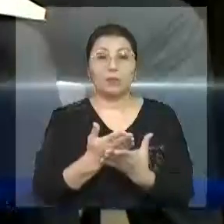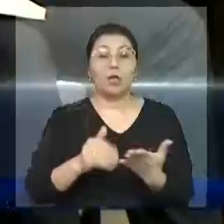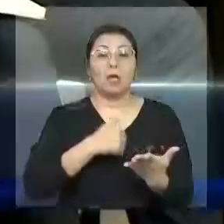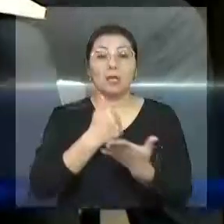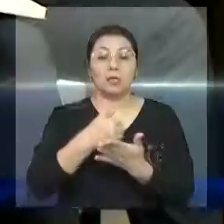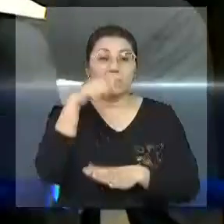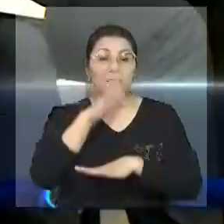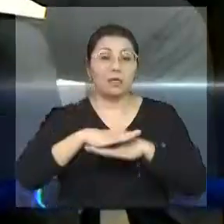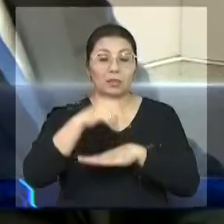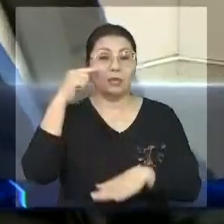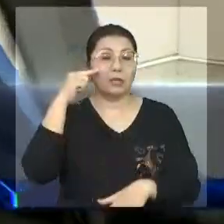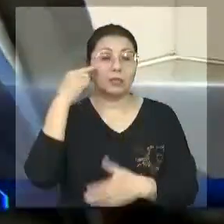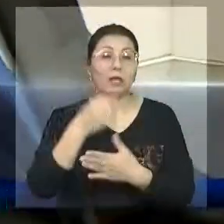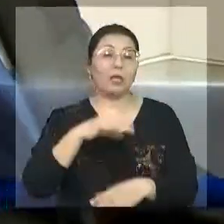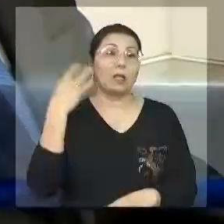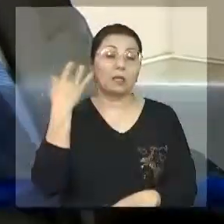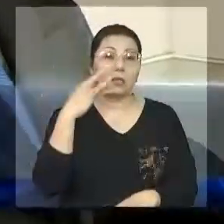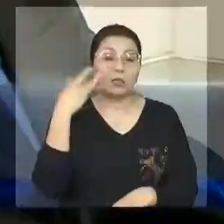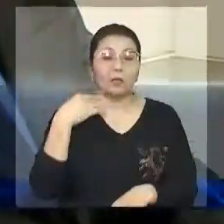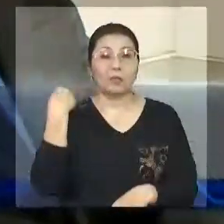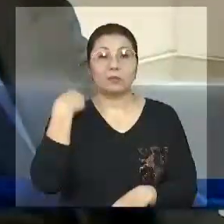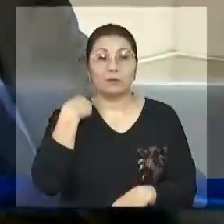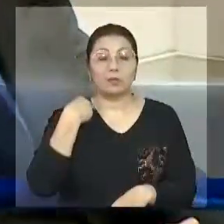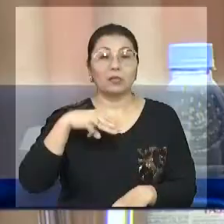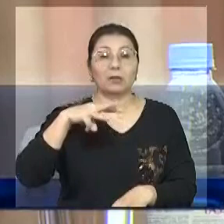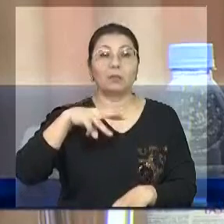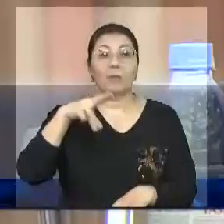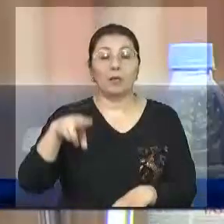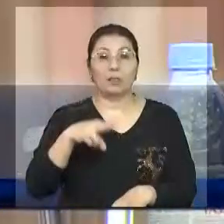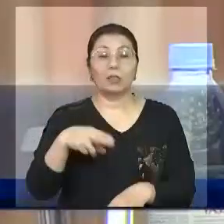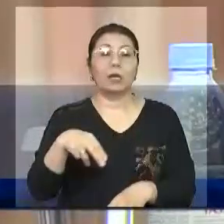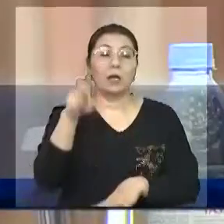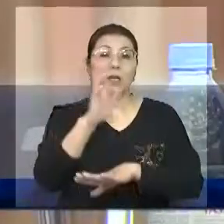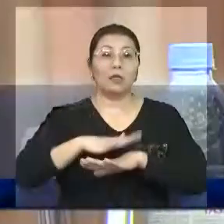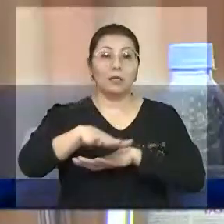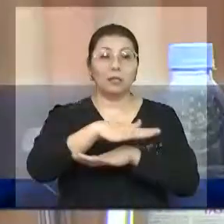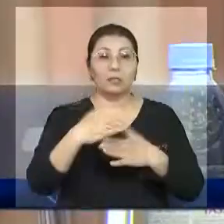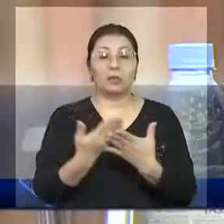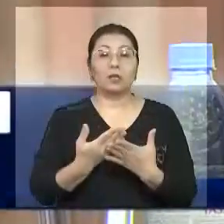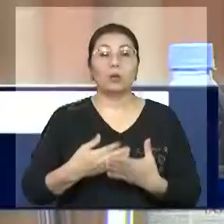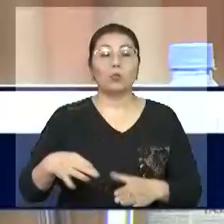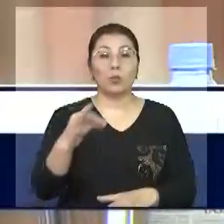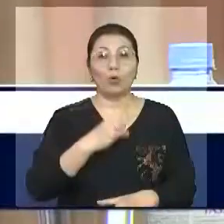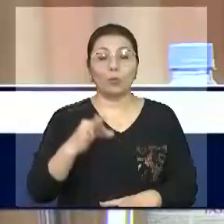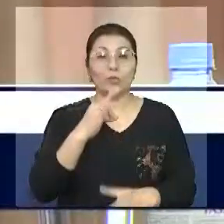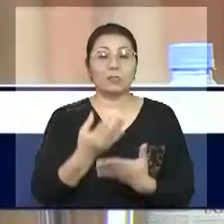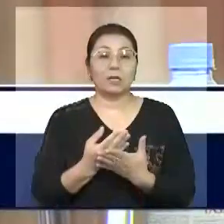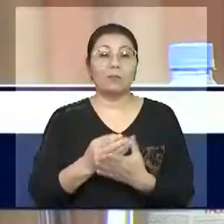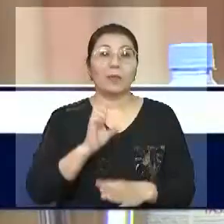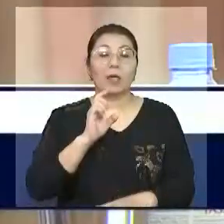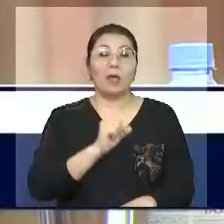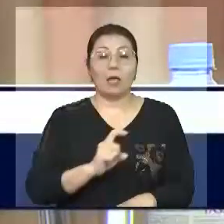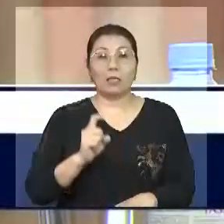елдер Қытай, Жапония, ақш, Ұлыбритания және ТМД елдері. Өңірдің шикізаттық емес